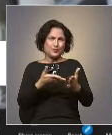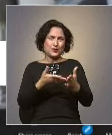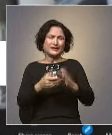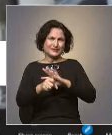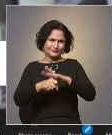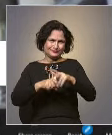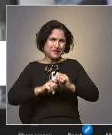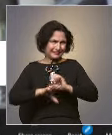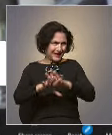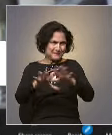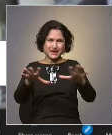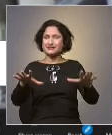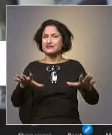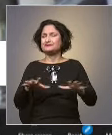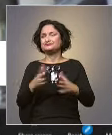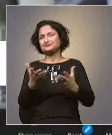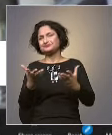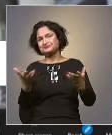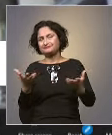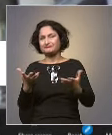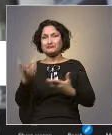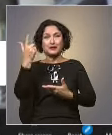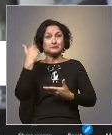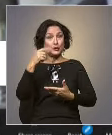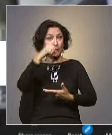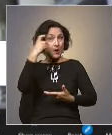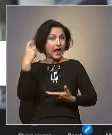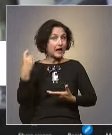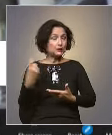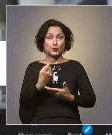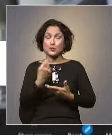обективни причини, да. Да. Миналото лято обаче се